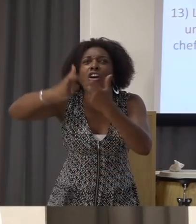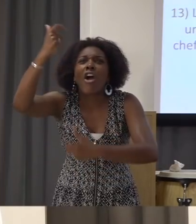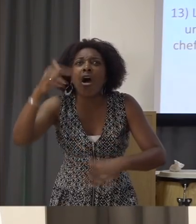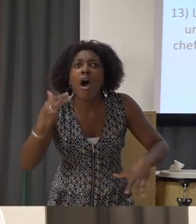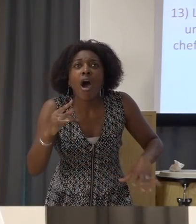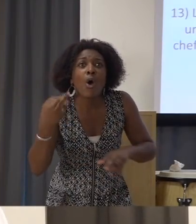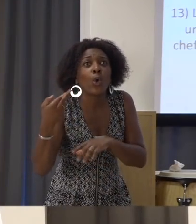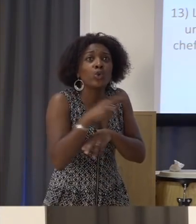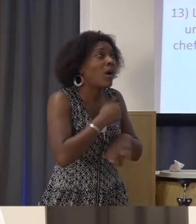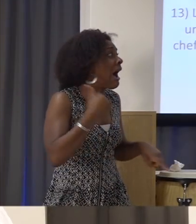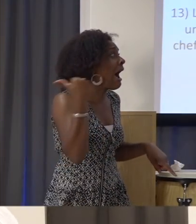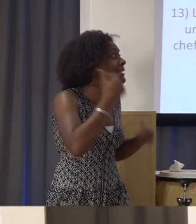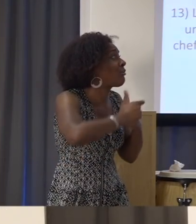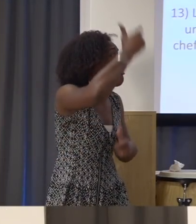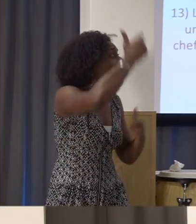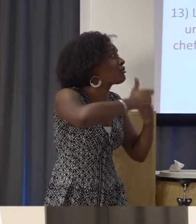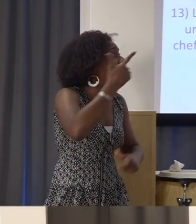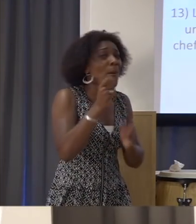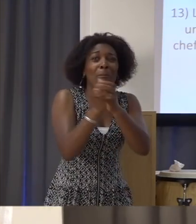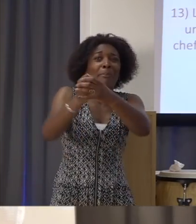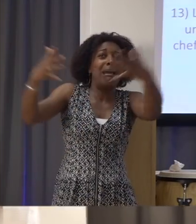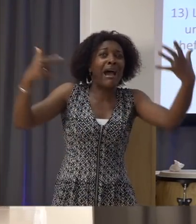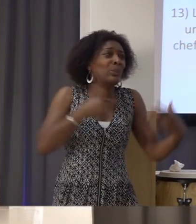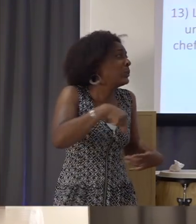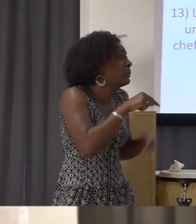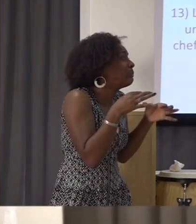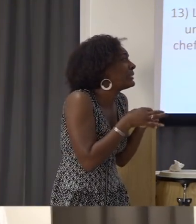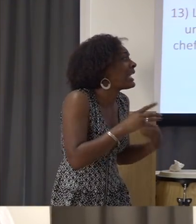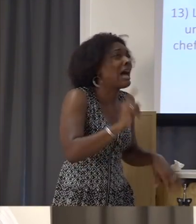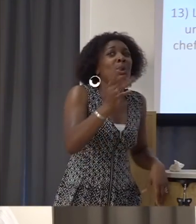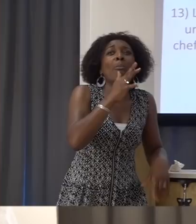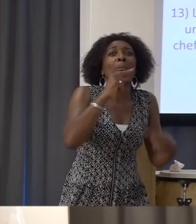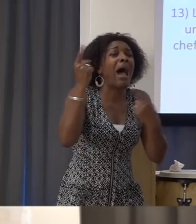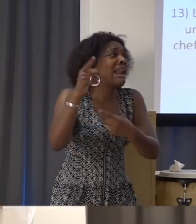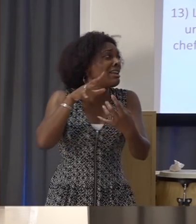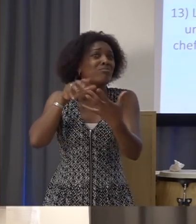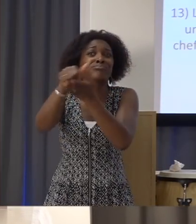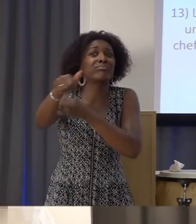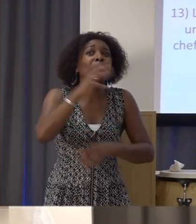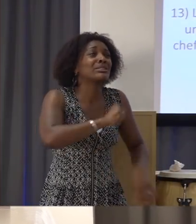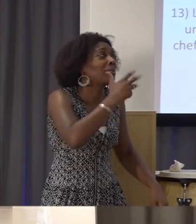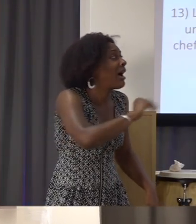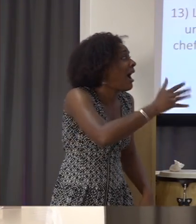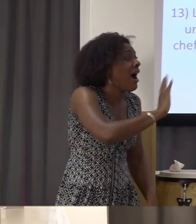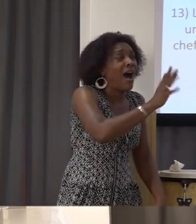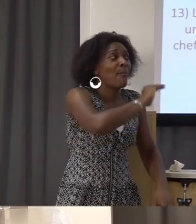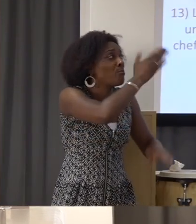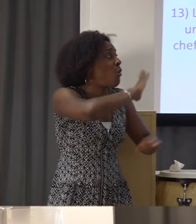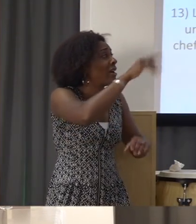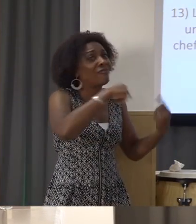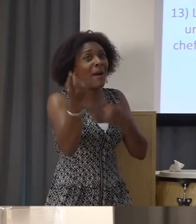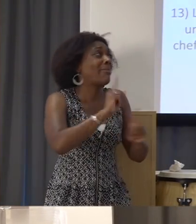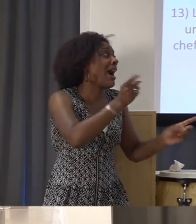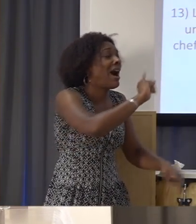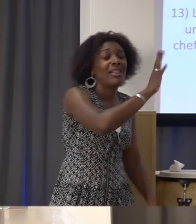Ah non, ils sont grands, ils sont plus nombreux que nous. Ah non, on ne peut pas les affronter. Ah non, Moïse, il ne faut pas que ça soit